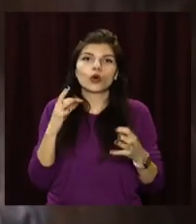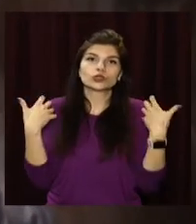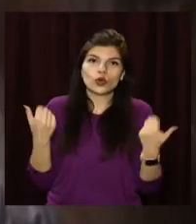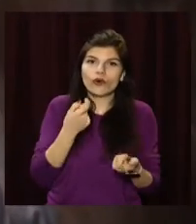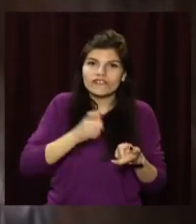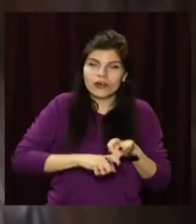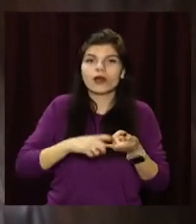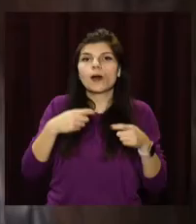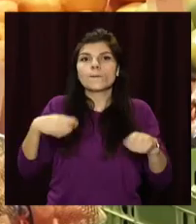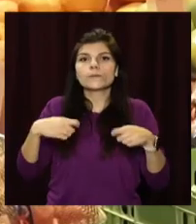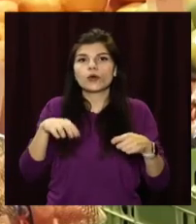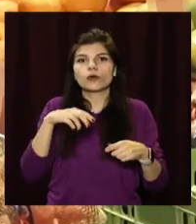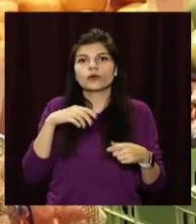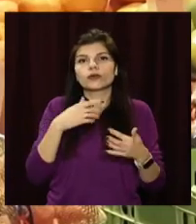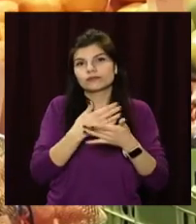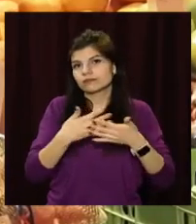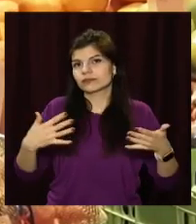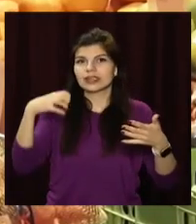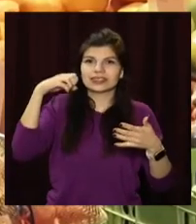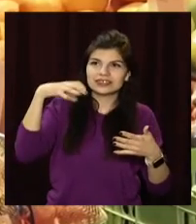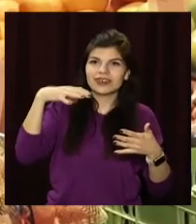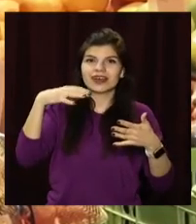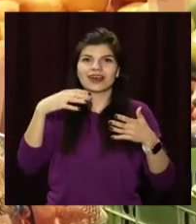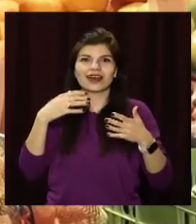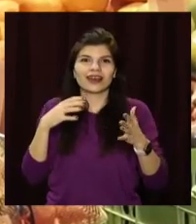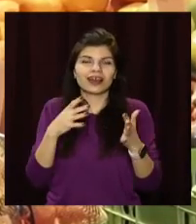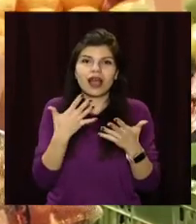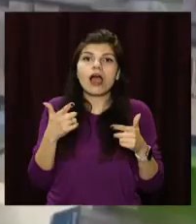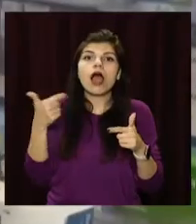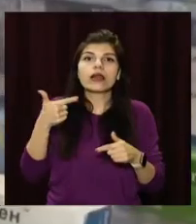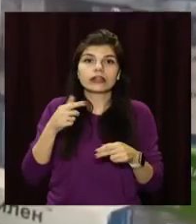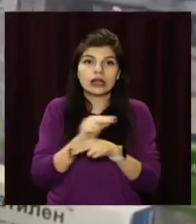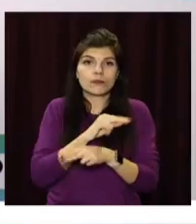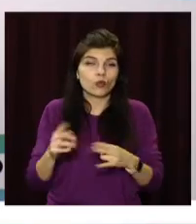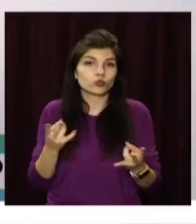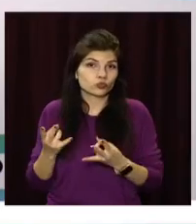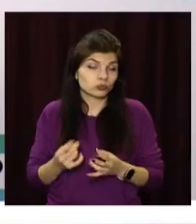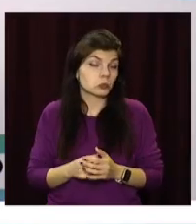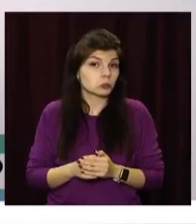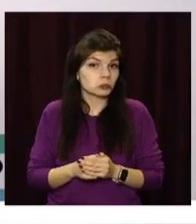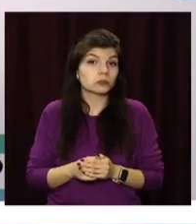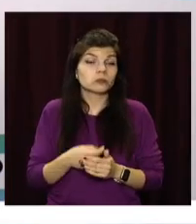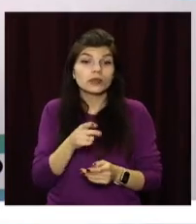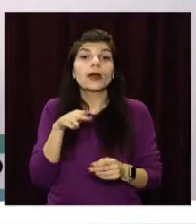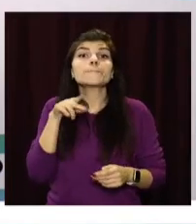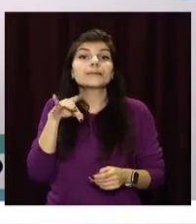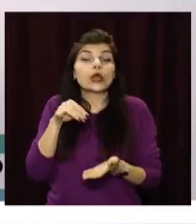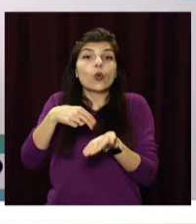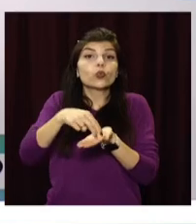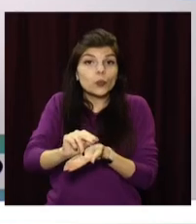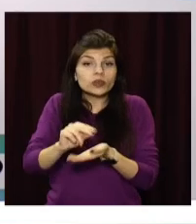здоров'я, продають побутові прилади, які потребують гарантійного ремонту. При